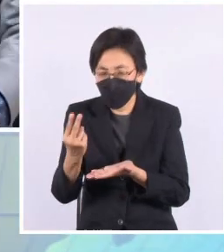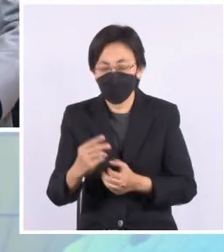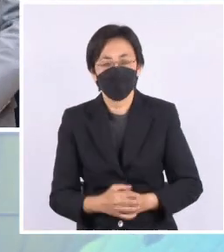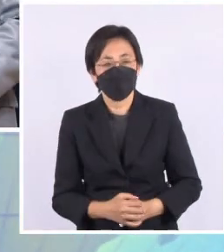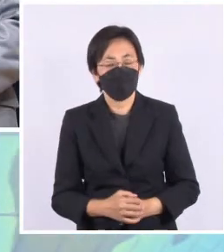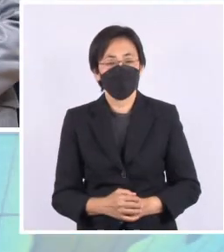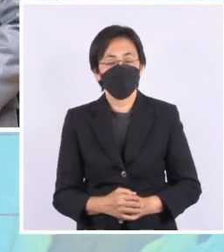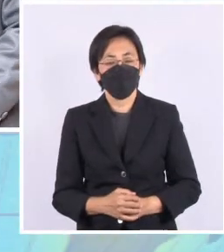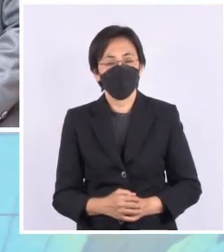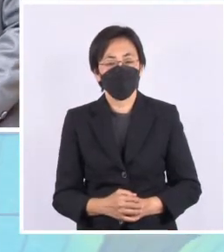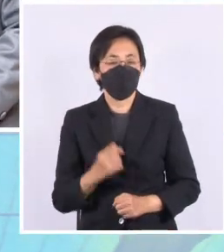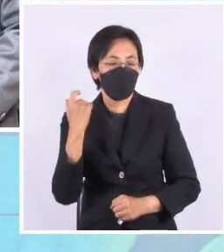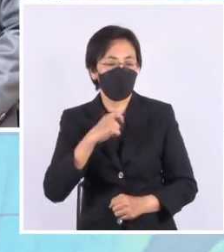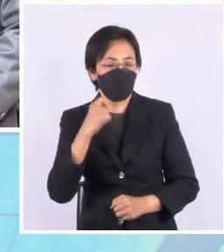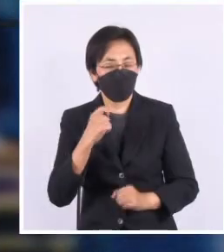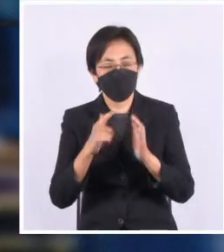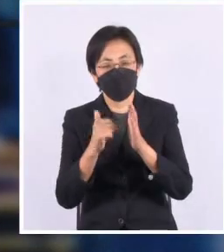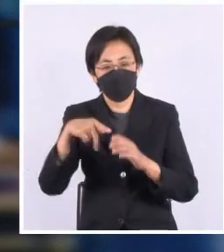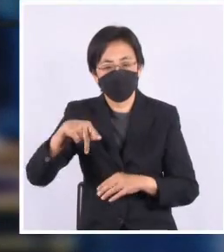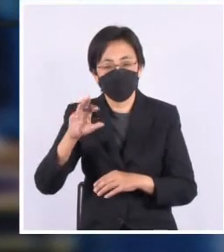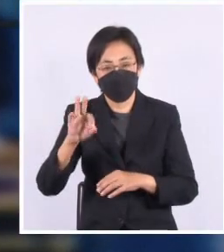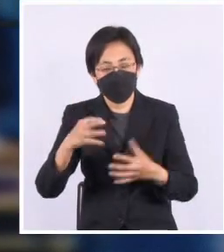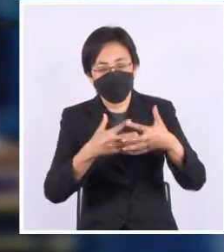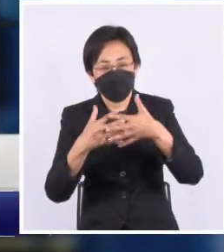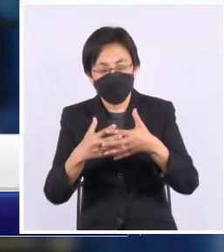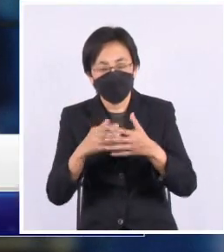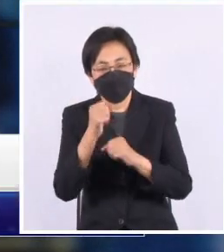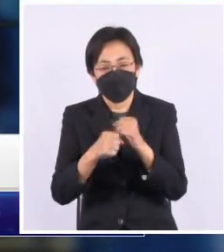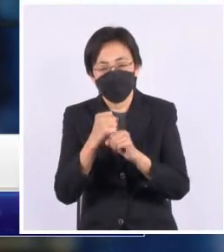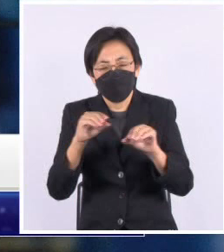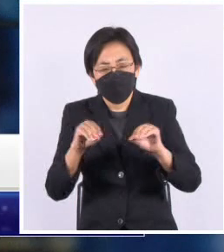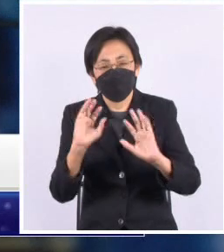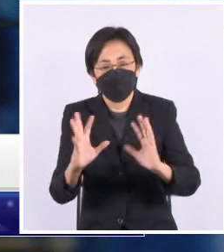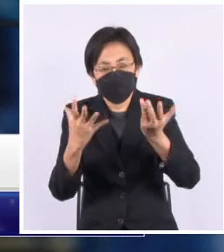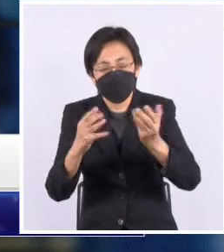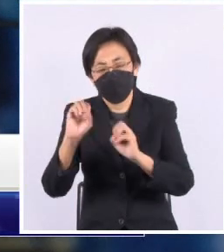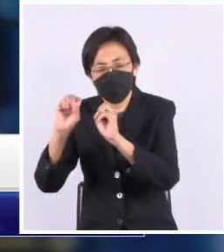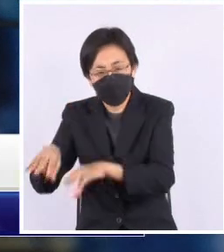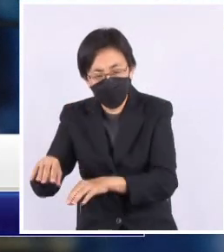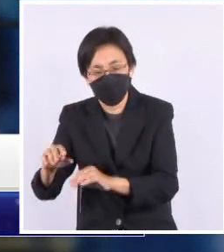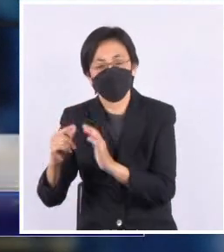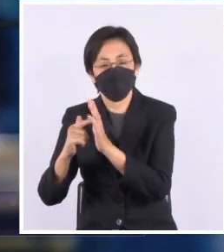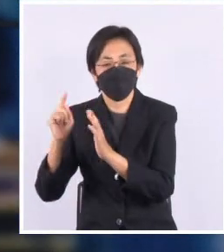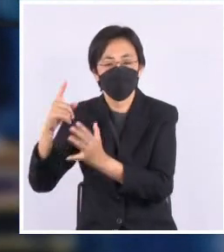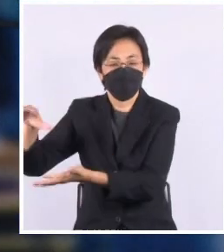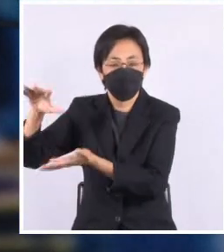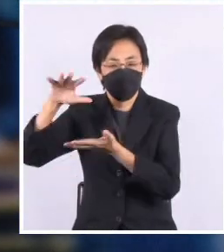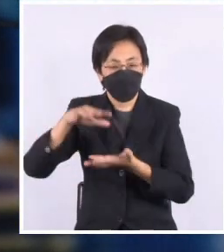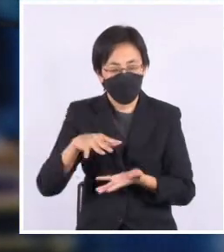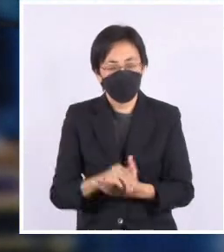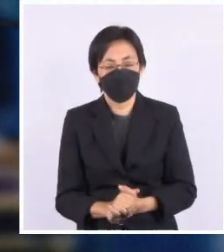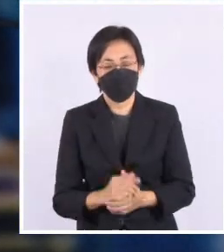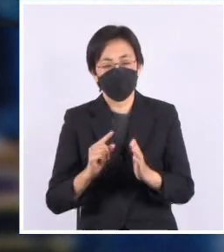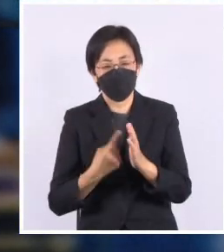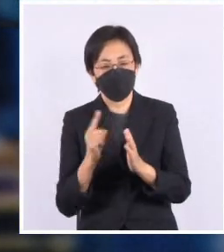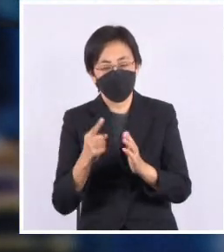พี่ย้งตรงนี้ครับวัคซีนไฟเซอร์นั้นใกล้หมดอายุแล้วเลยครับทำให้ต้องทิ้งวัคซีนไปเพื่อที่จะส่งล็อตใหม่มาในมาในครับแต่ว่ามาเริ่มกัน